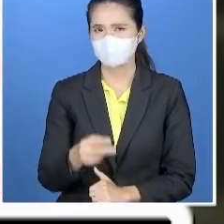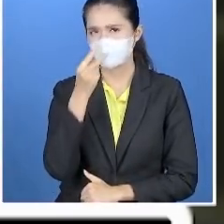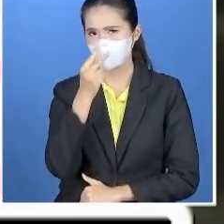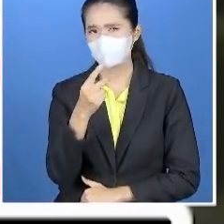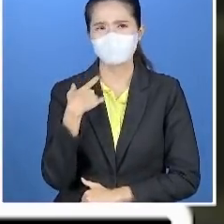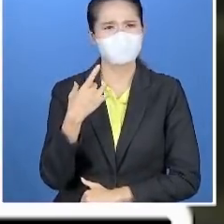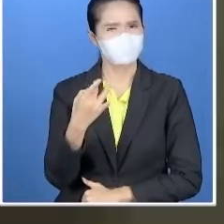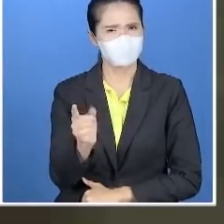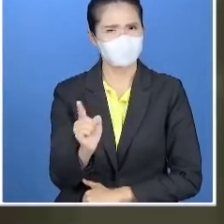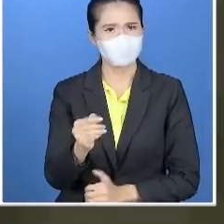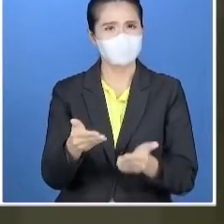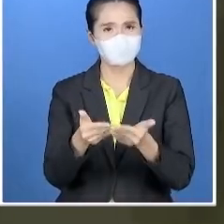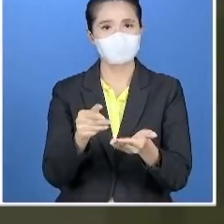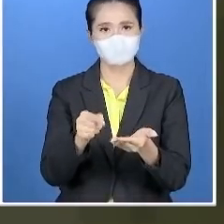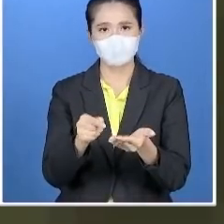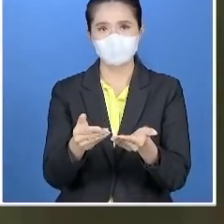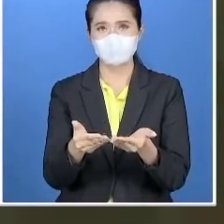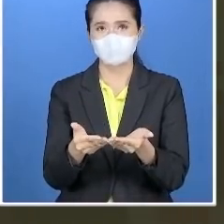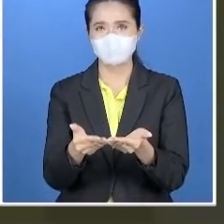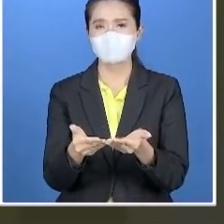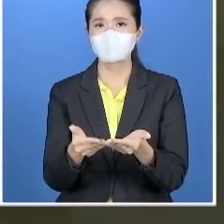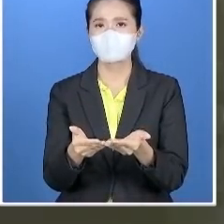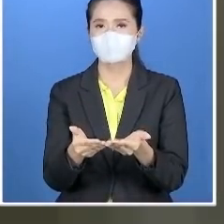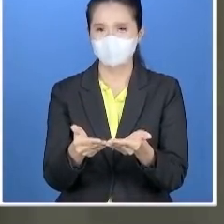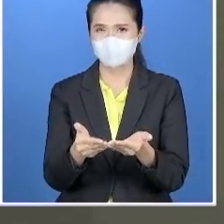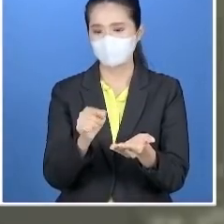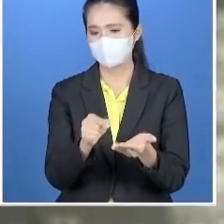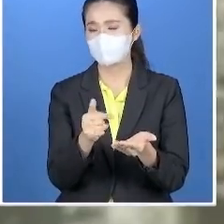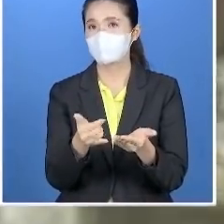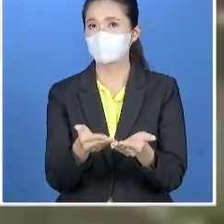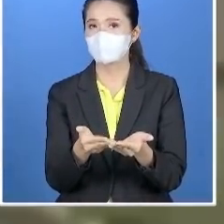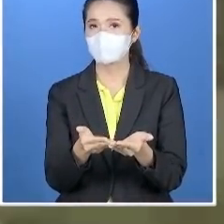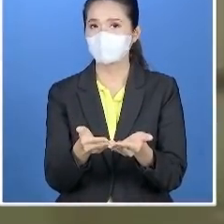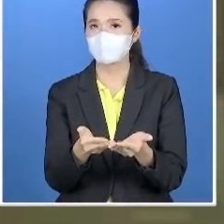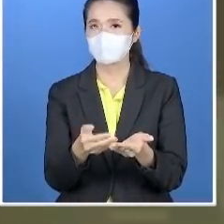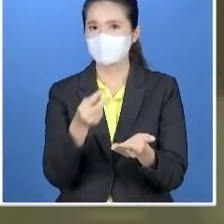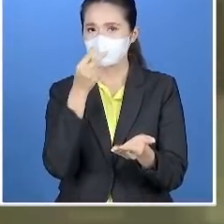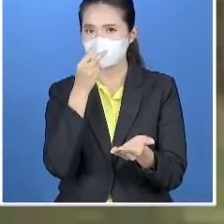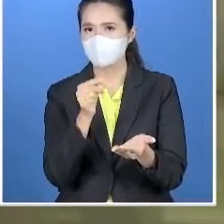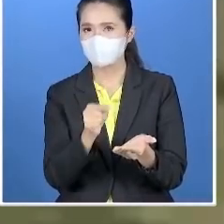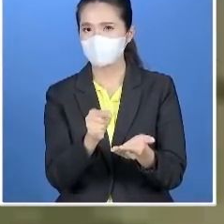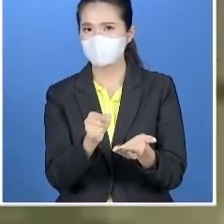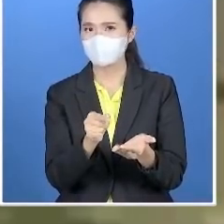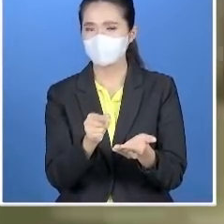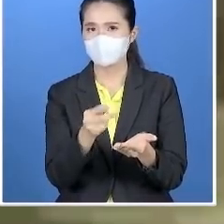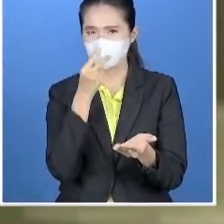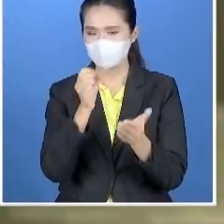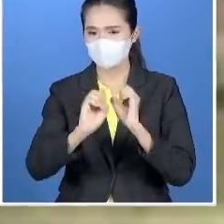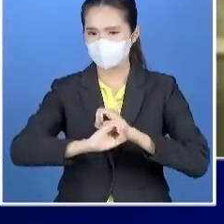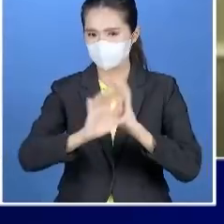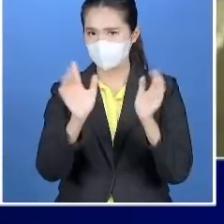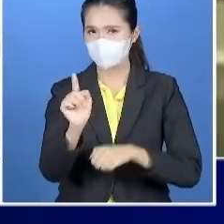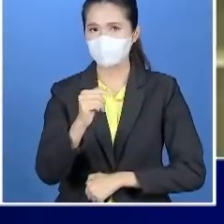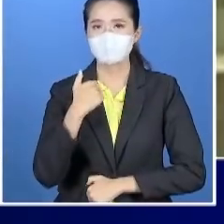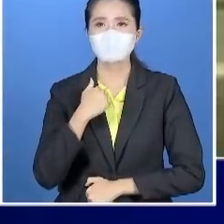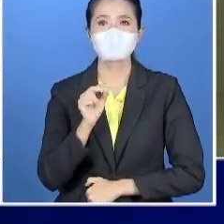กันว่ามันเกิดอะไรขึ้นบนเรือกันแน่ทางด้านของคุณชัยนันท์เองบอกว่าเอาจริงๆคือเท่าที่ได้มีการตรวจสอบเนี่ยเห็นชัด